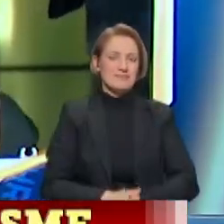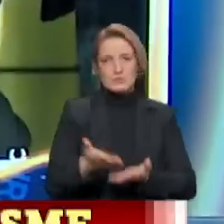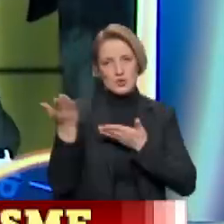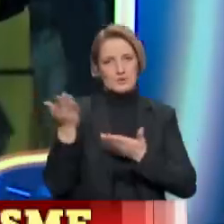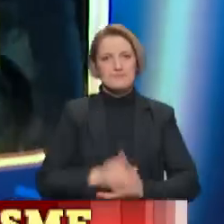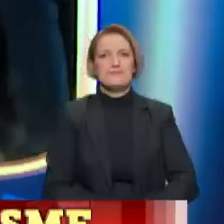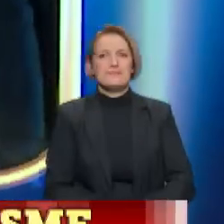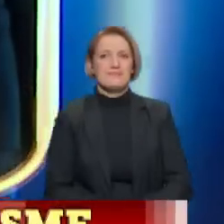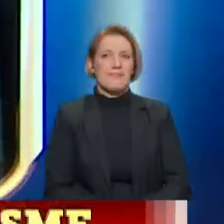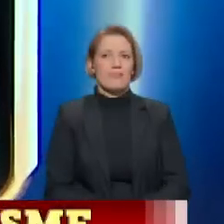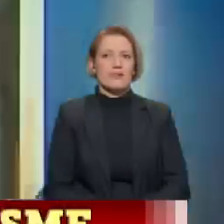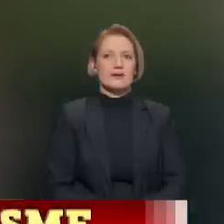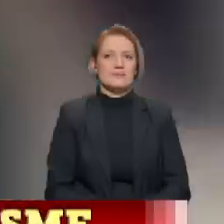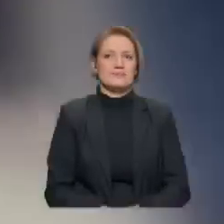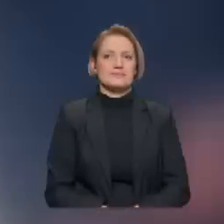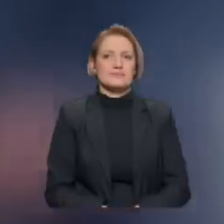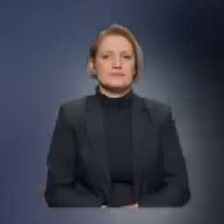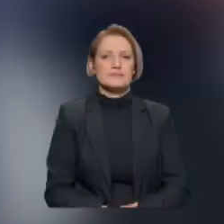Buyurun.